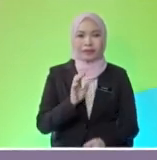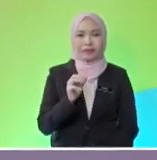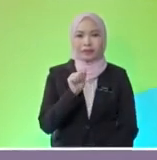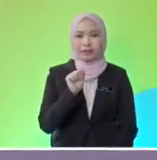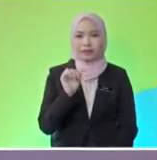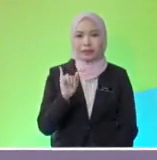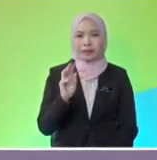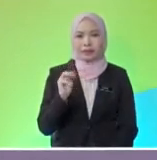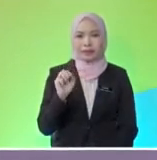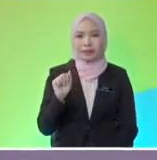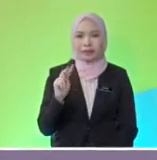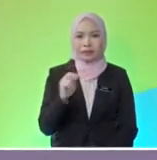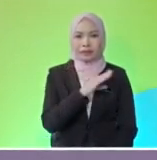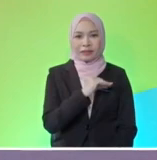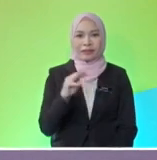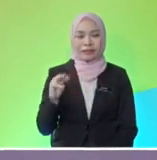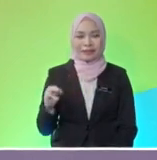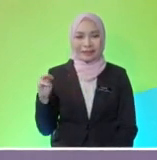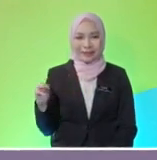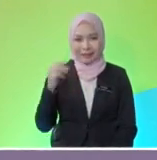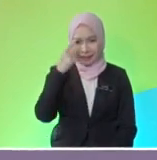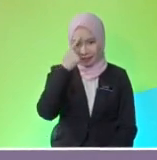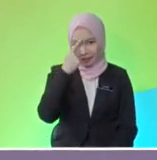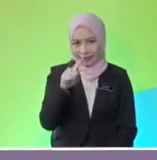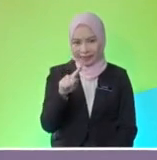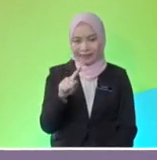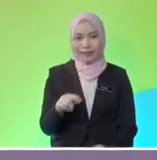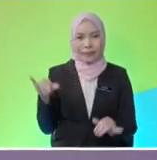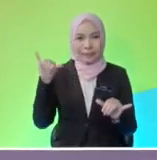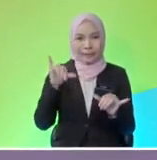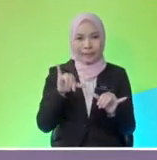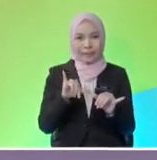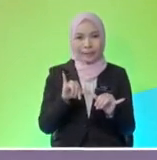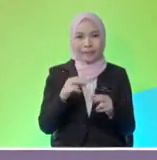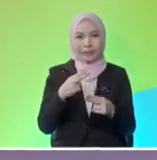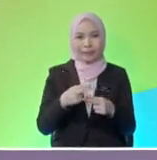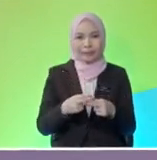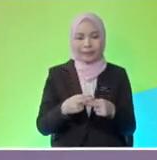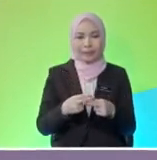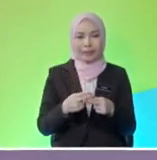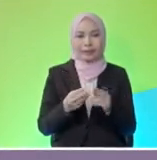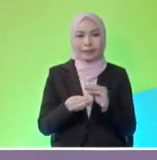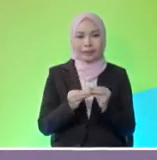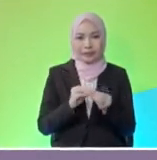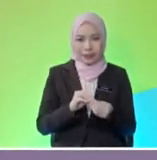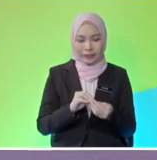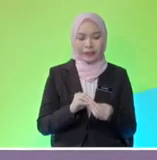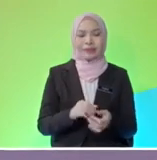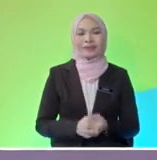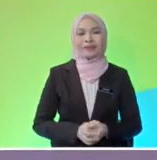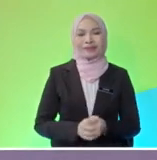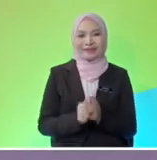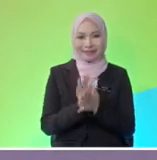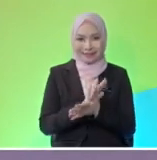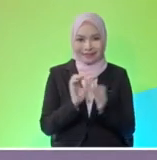boleh padankan nama nombornya. Sebab yang hilang dekat sini ialah nama nombor. Yang kita nampak dekat